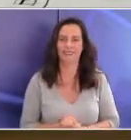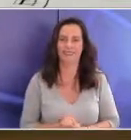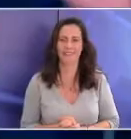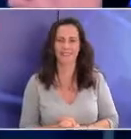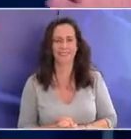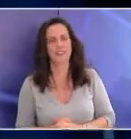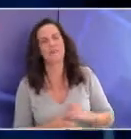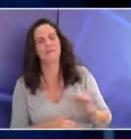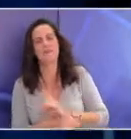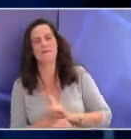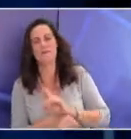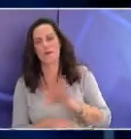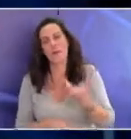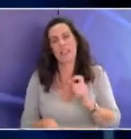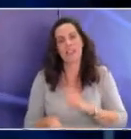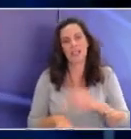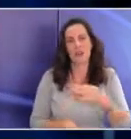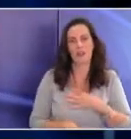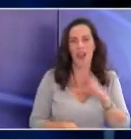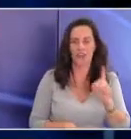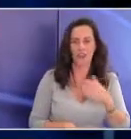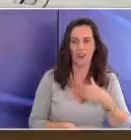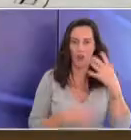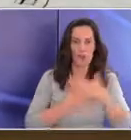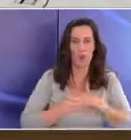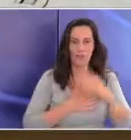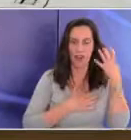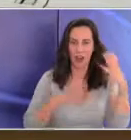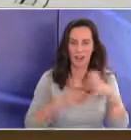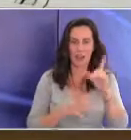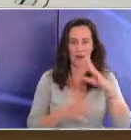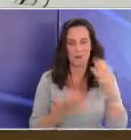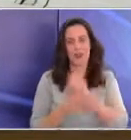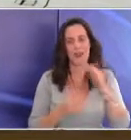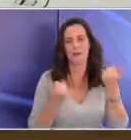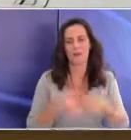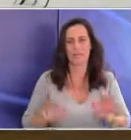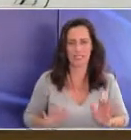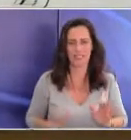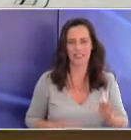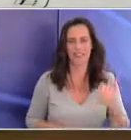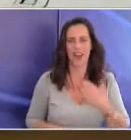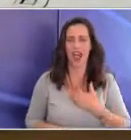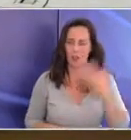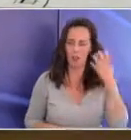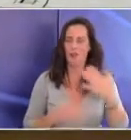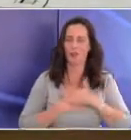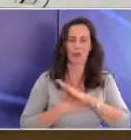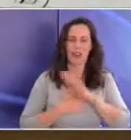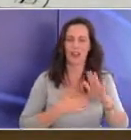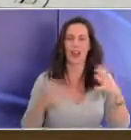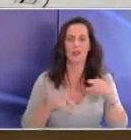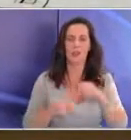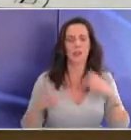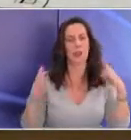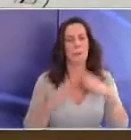כן, זה יכול להיות שזה הרגע הגדול שלנו, אבל אנחנו נאהב את הקבוצה גם אם ננצח וגם אם נפסיד. אנחנו נאהב את הקבוצה בכל מקרה, הקבוצה